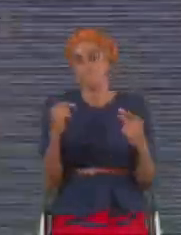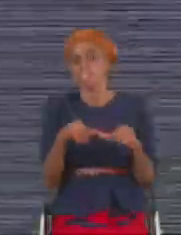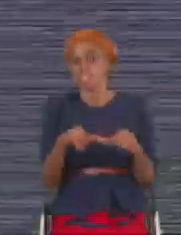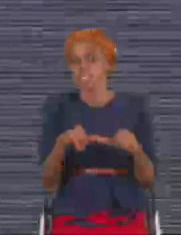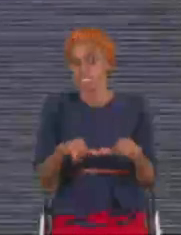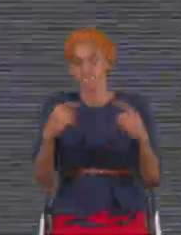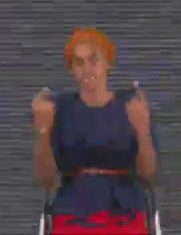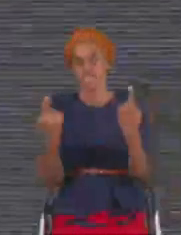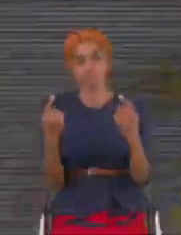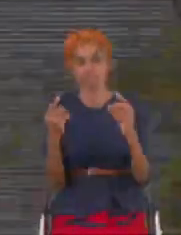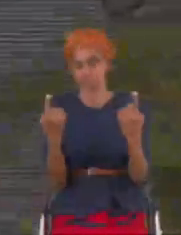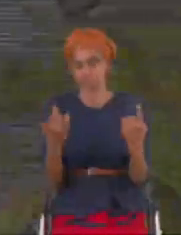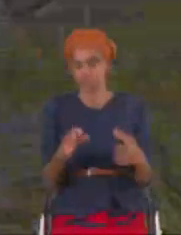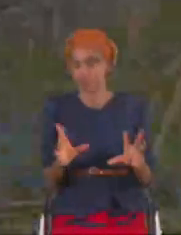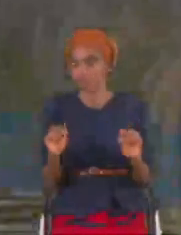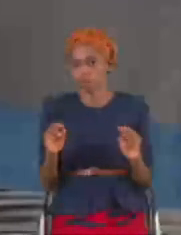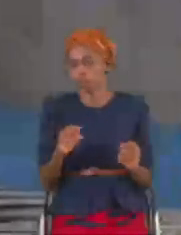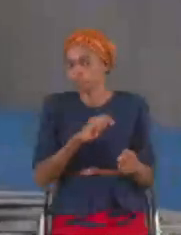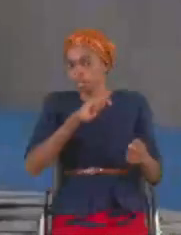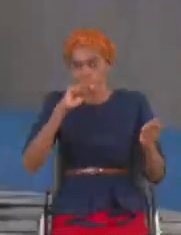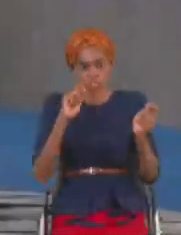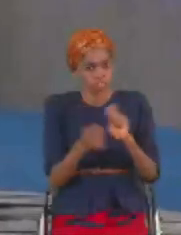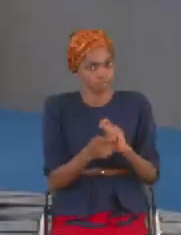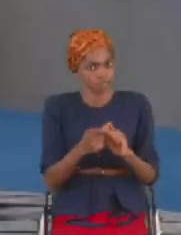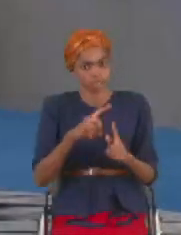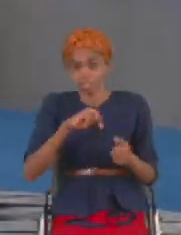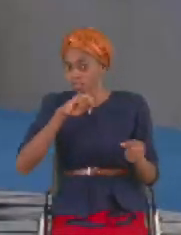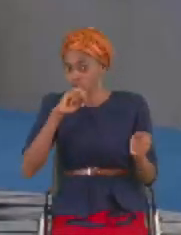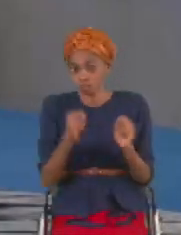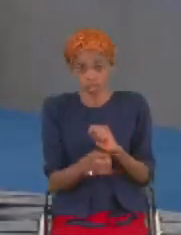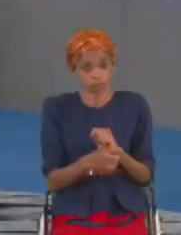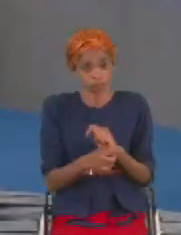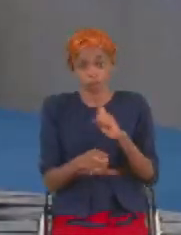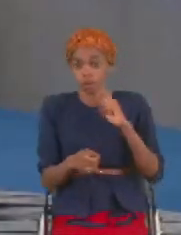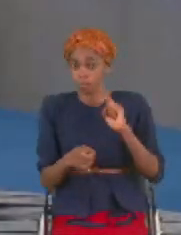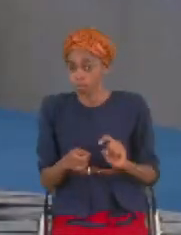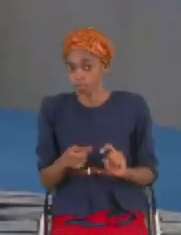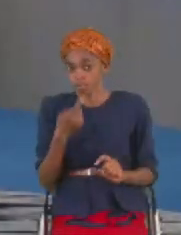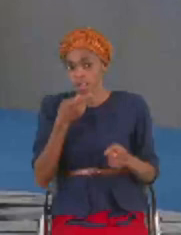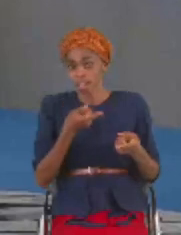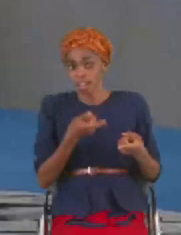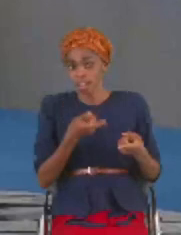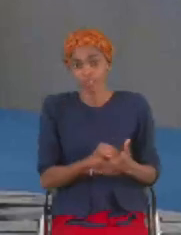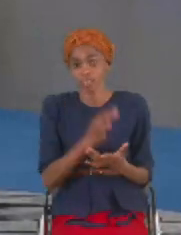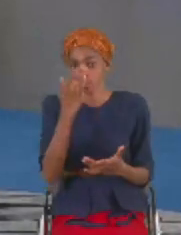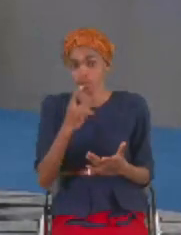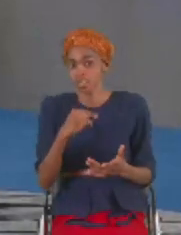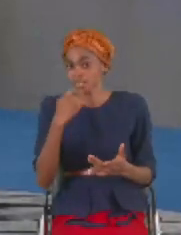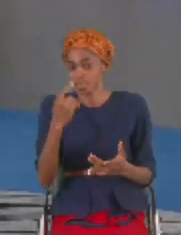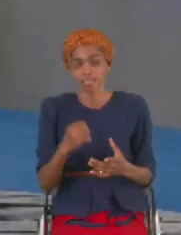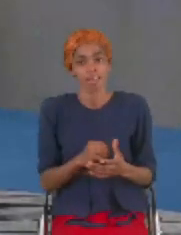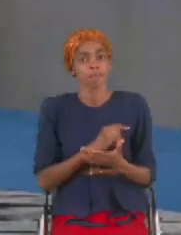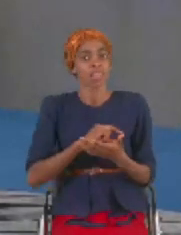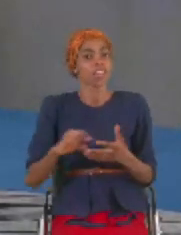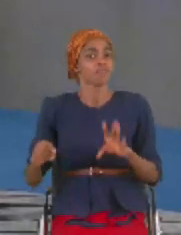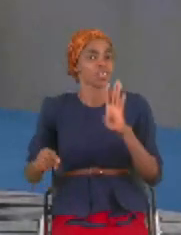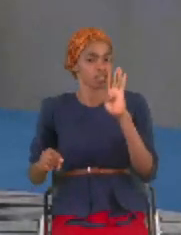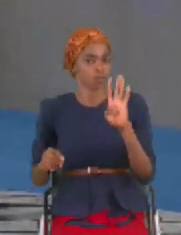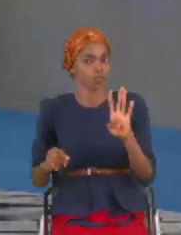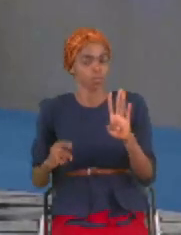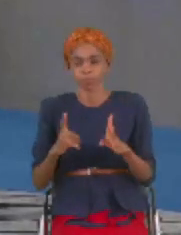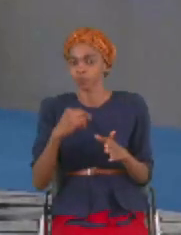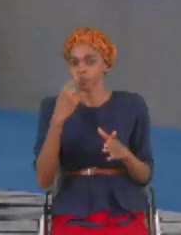et changement une transformation c'est pourquoi il dit verser 4 way le verset 4